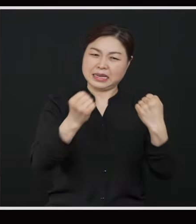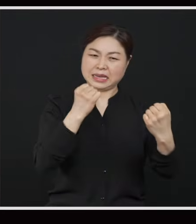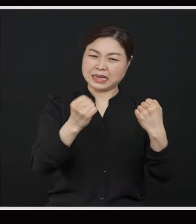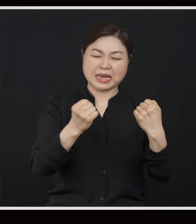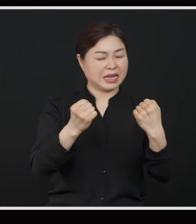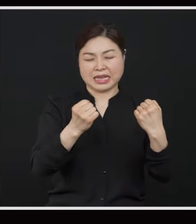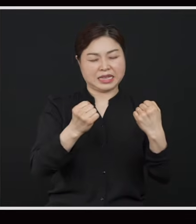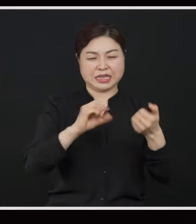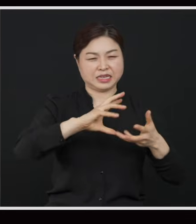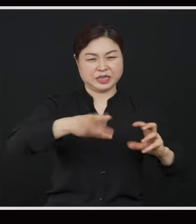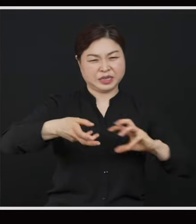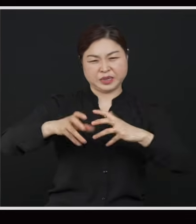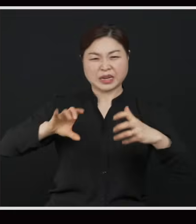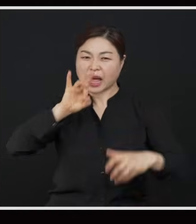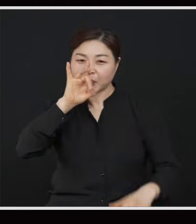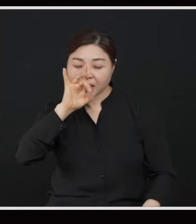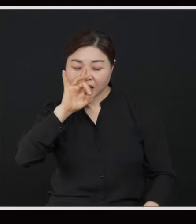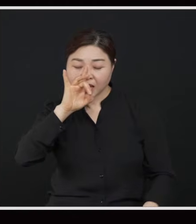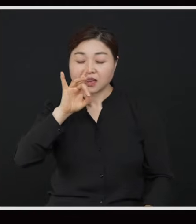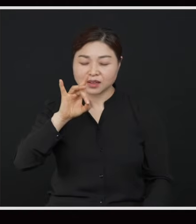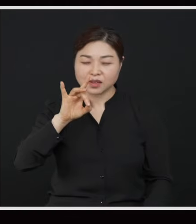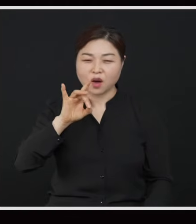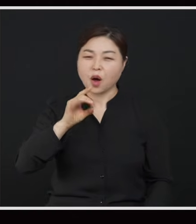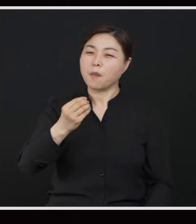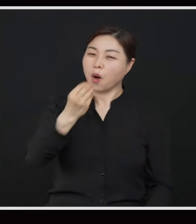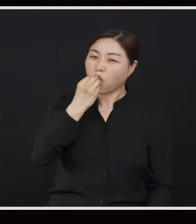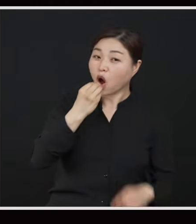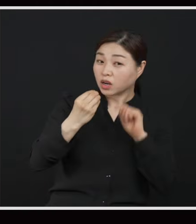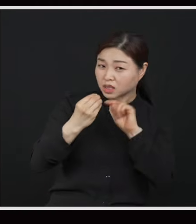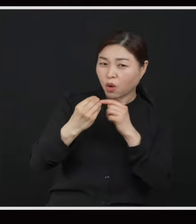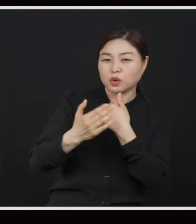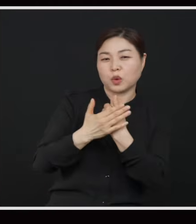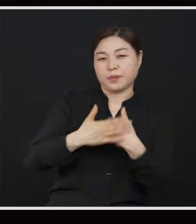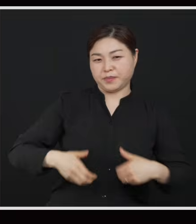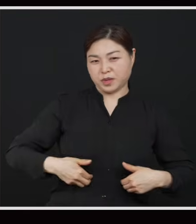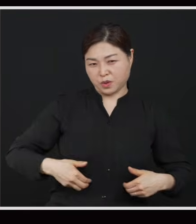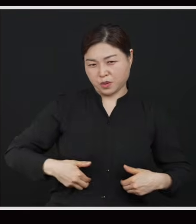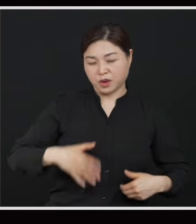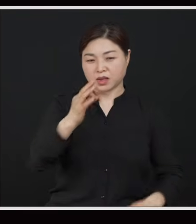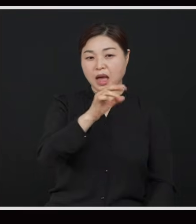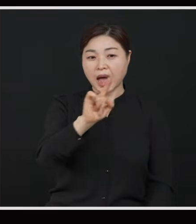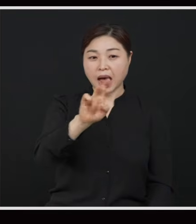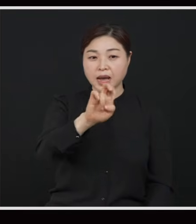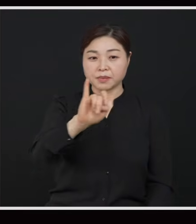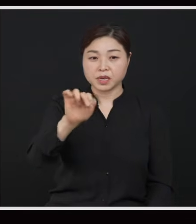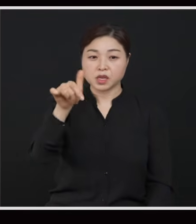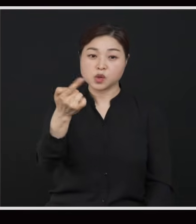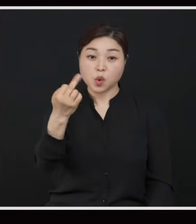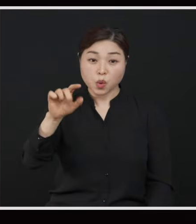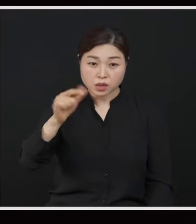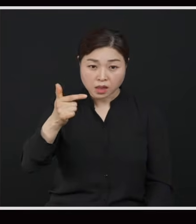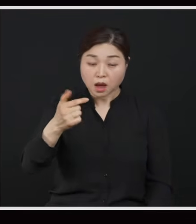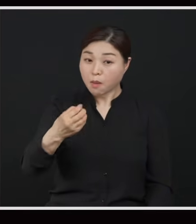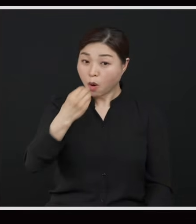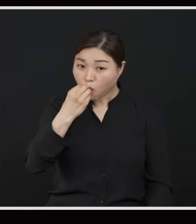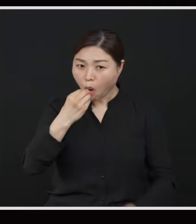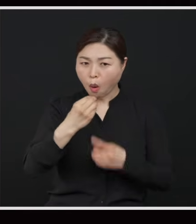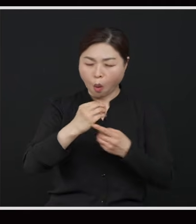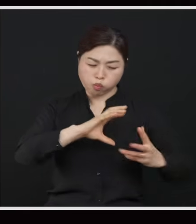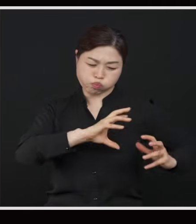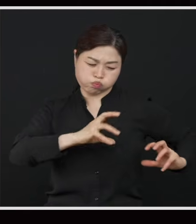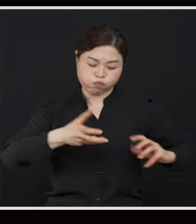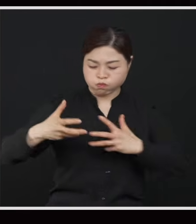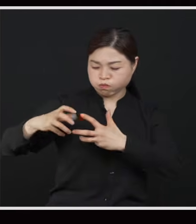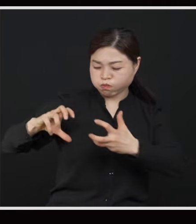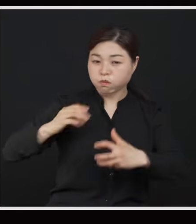이것만 들어서는 좀 힘들어. 먹는 것도 조금 도와줘야 되는데 아미노산 요걸 많이 먹으면은